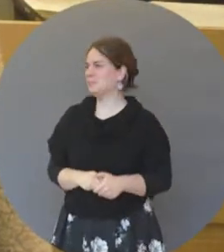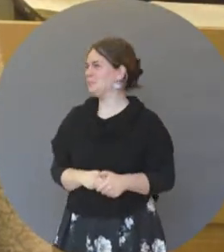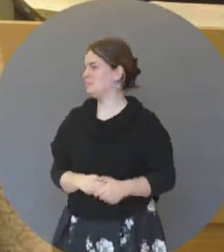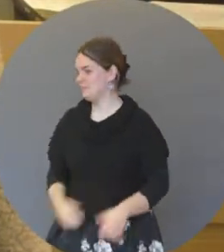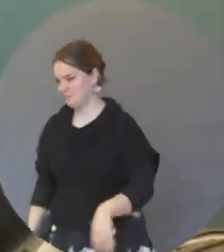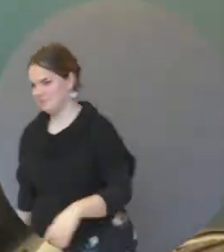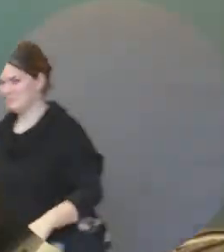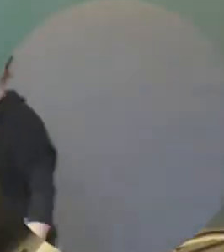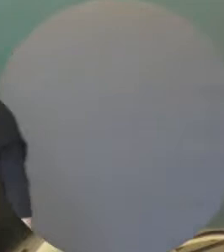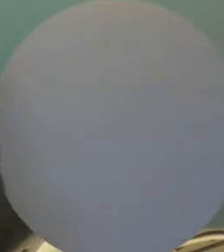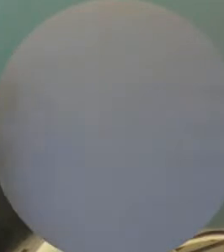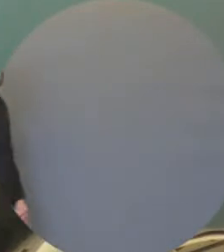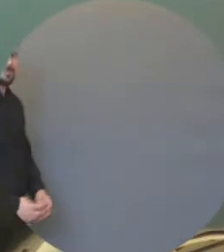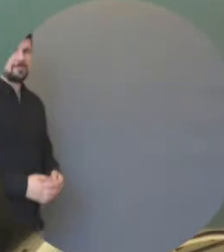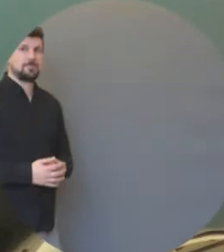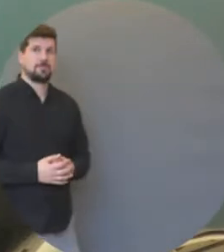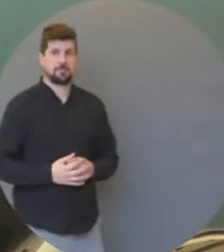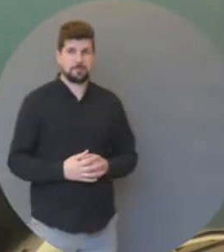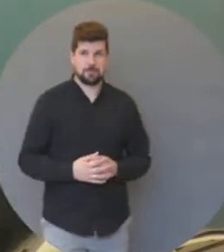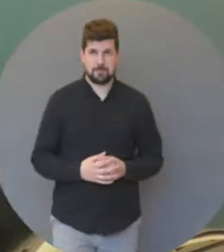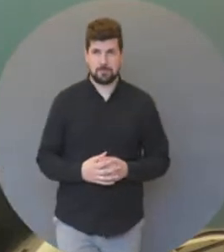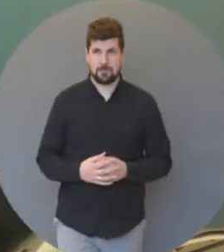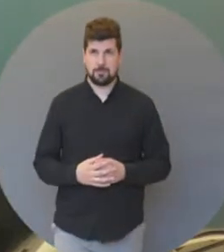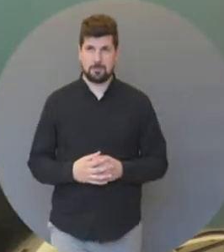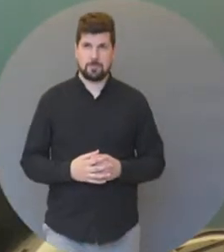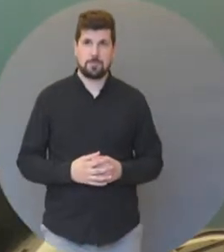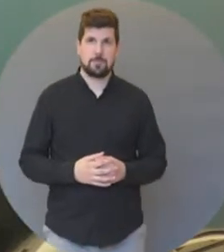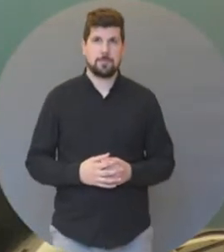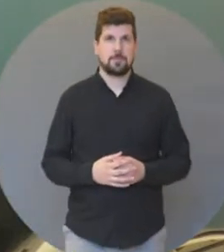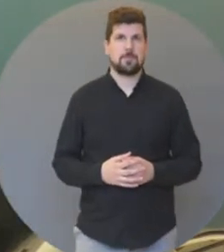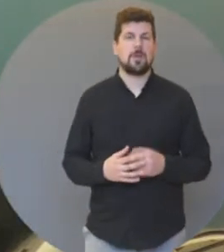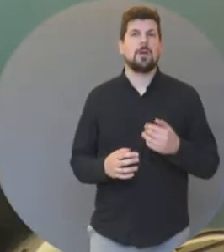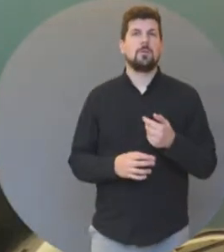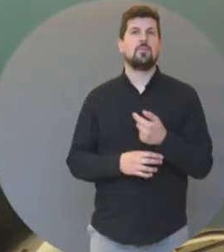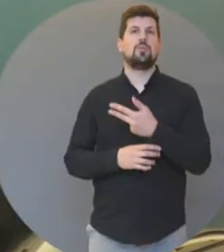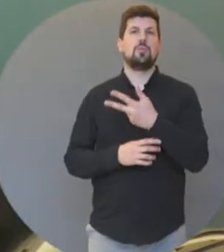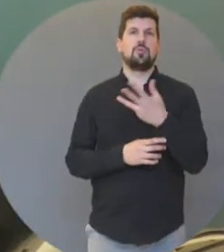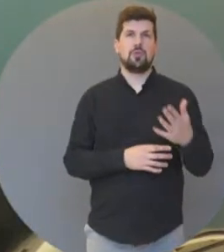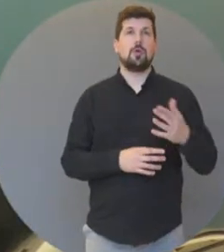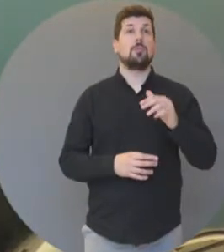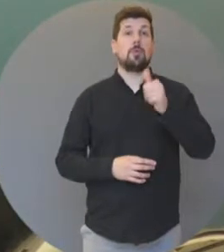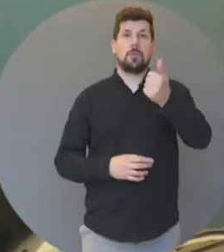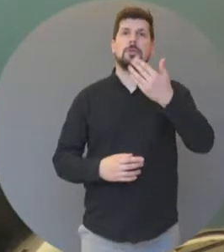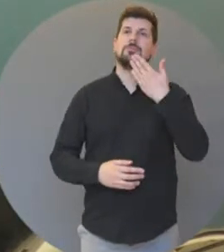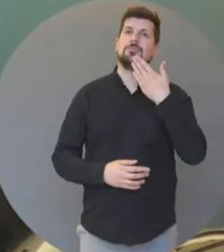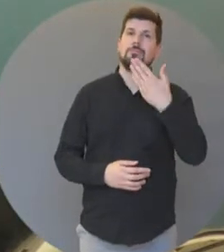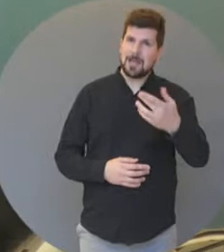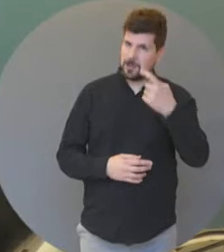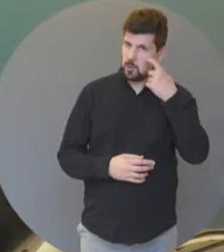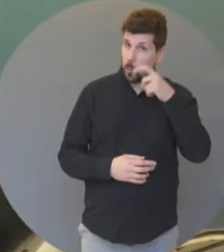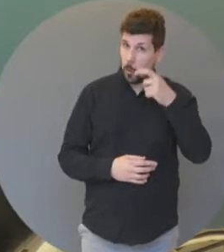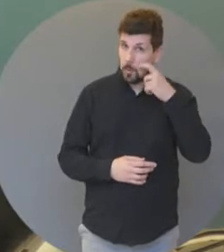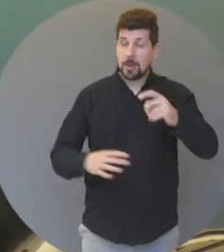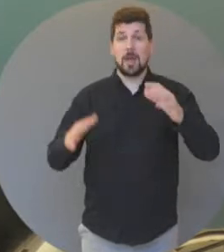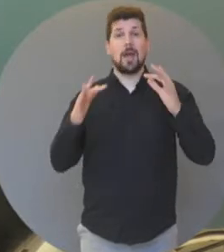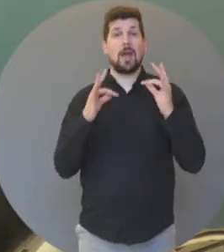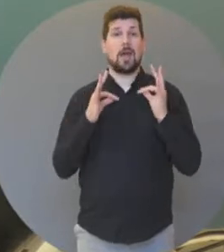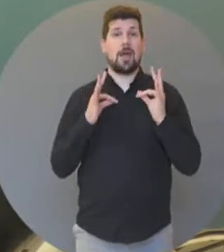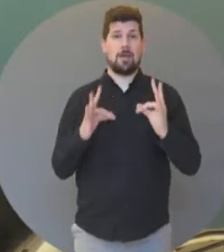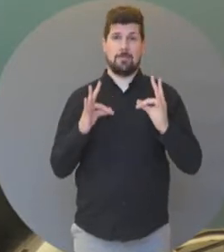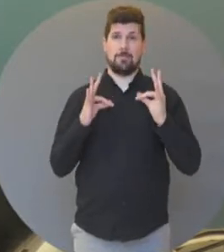alors plusieurs choses merci évidemment pour pour votre remarque concernant